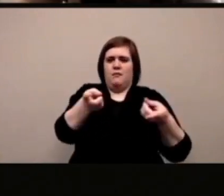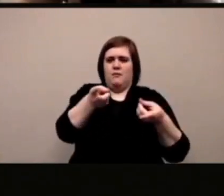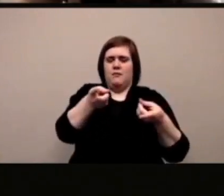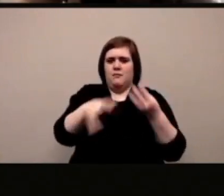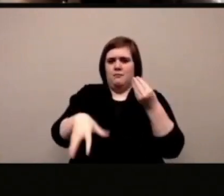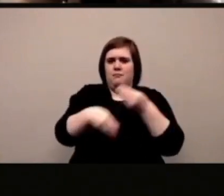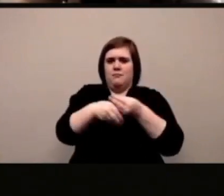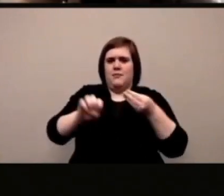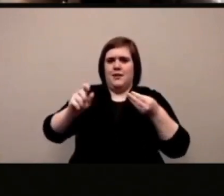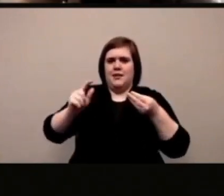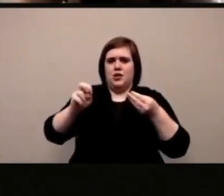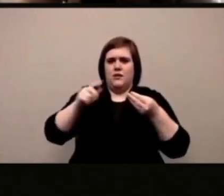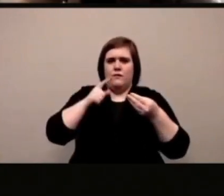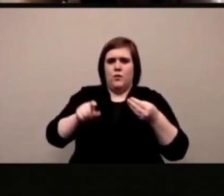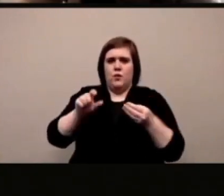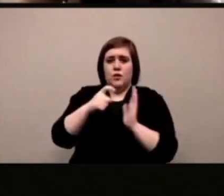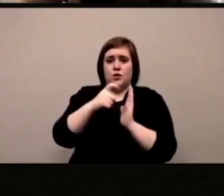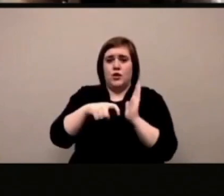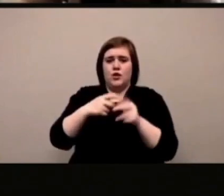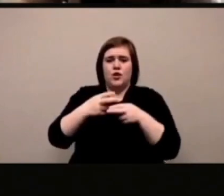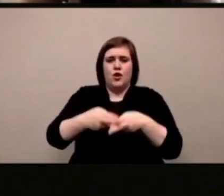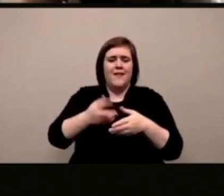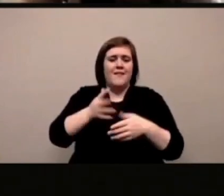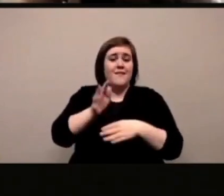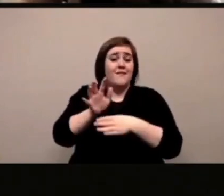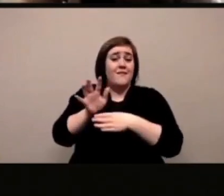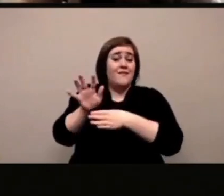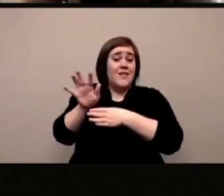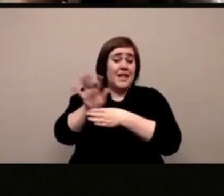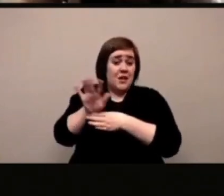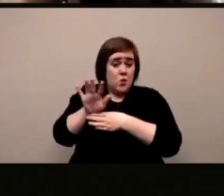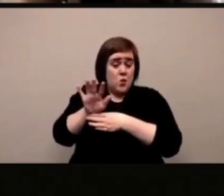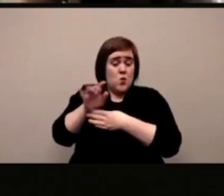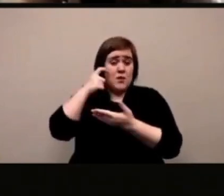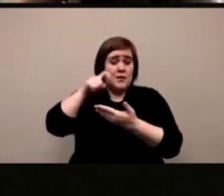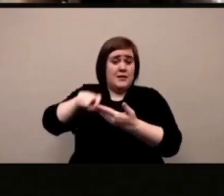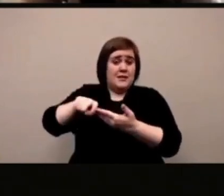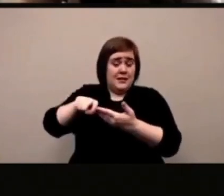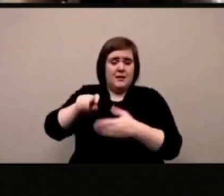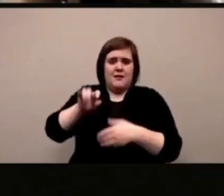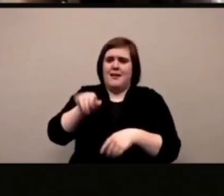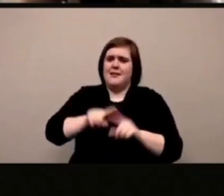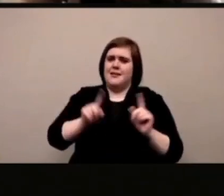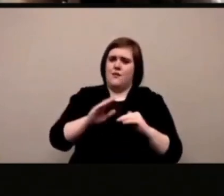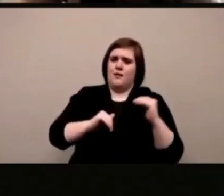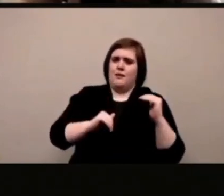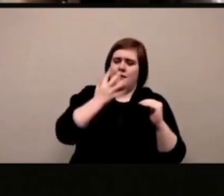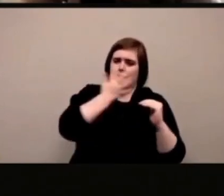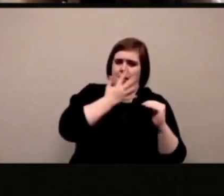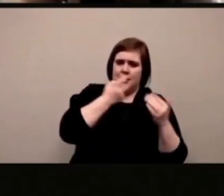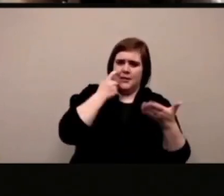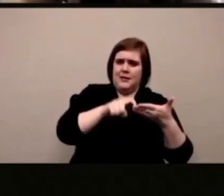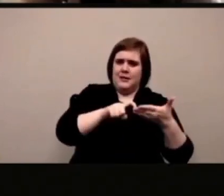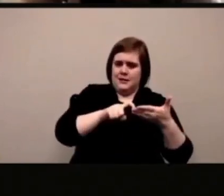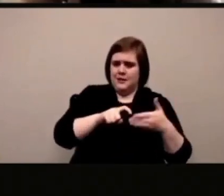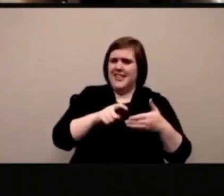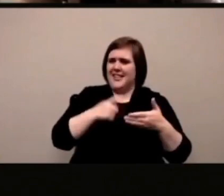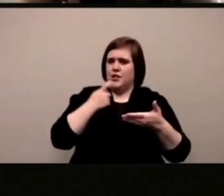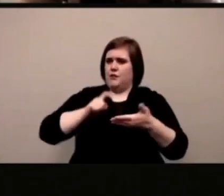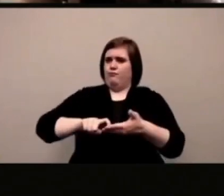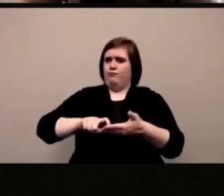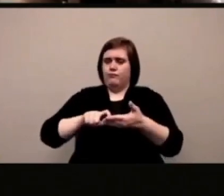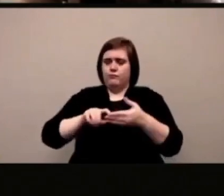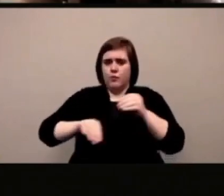ますこういうものもあとスクラッチでもあとあれば面白いかなと思いますちなみ